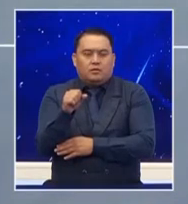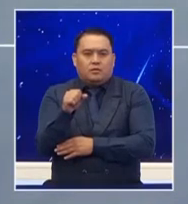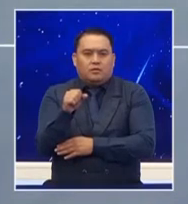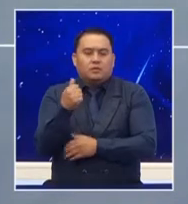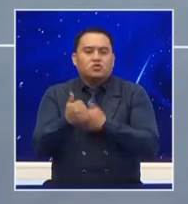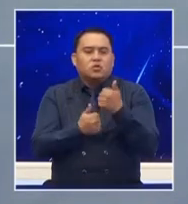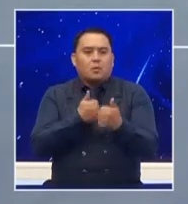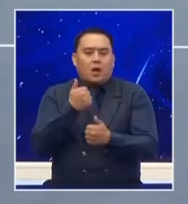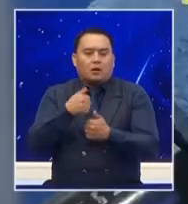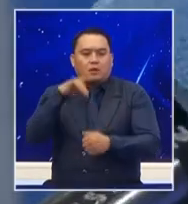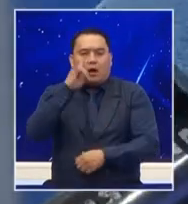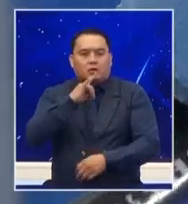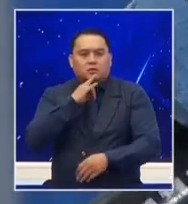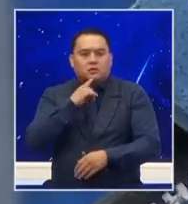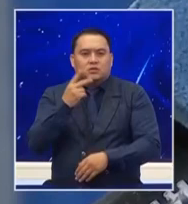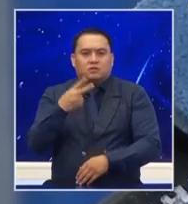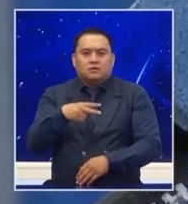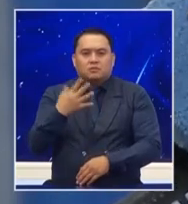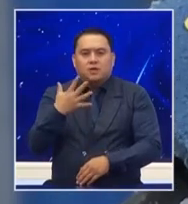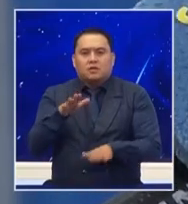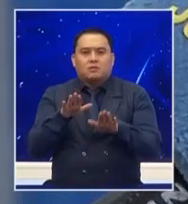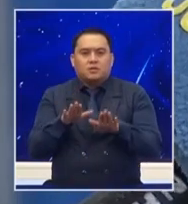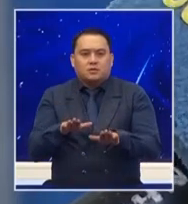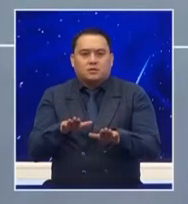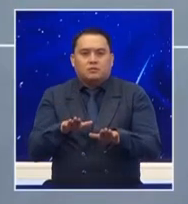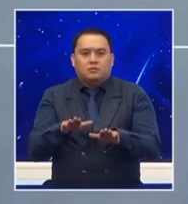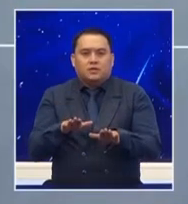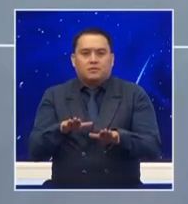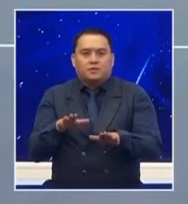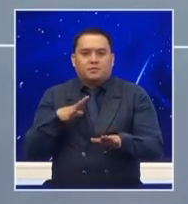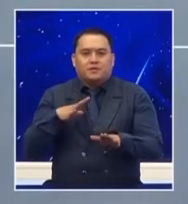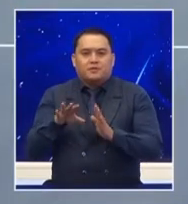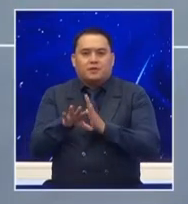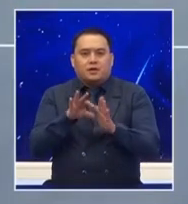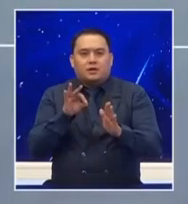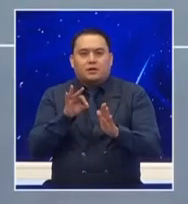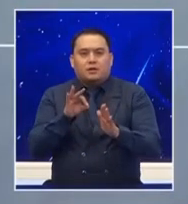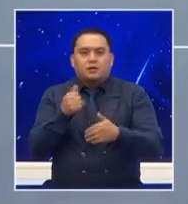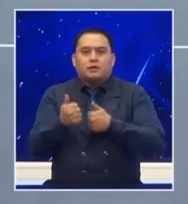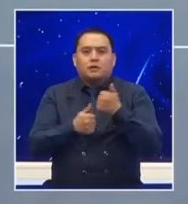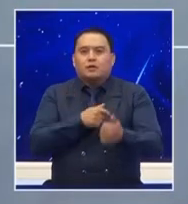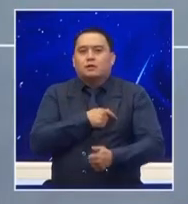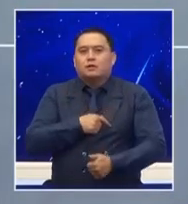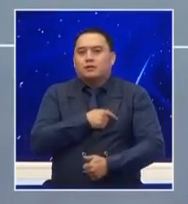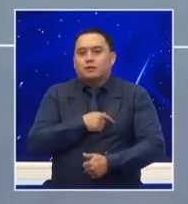На чемпионате Казахстана я занял 25-е место. У нас тренировки